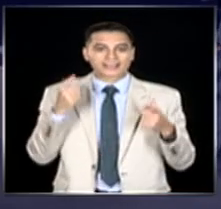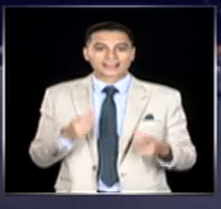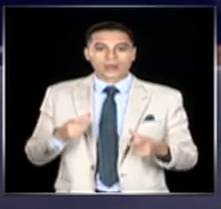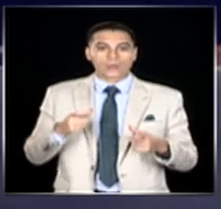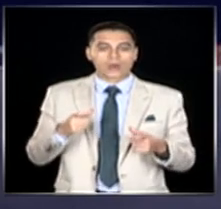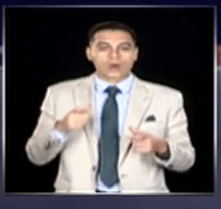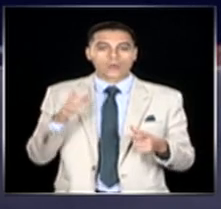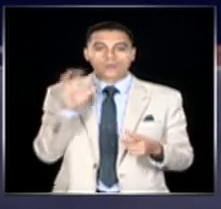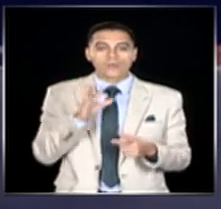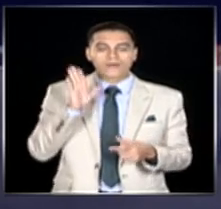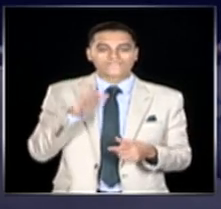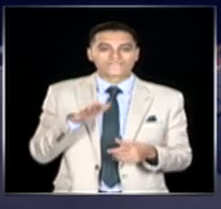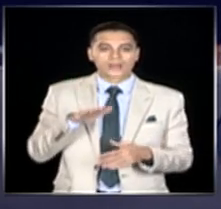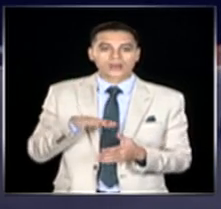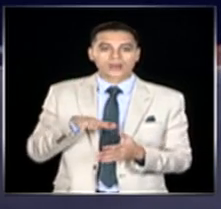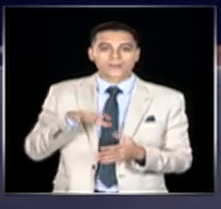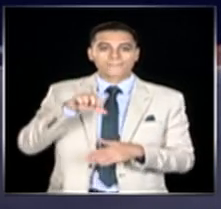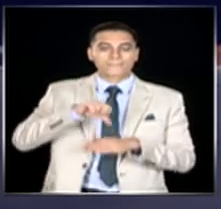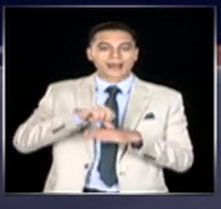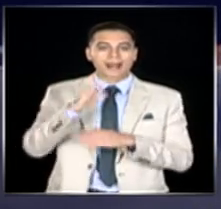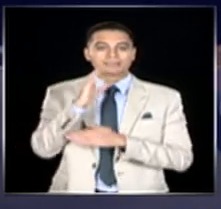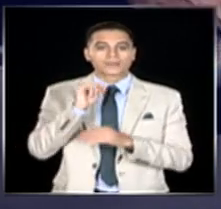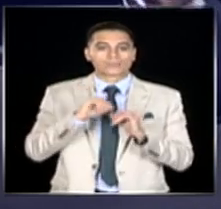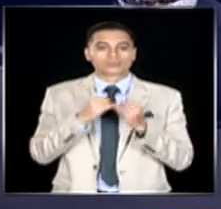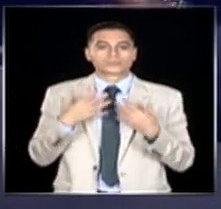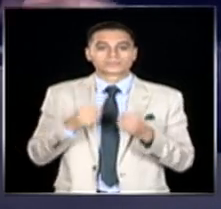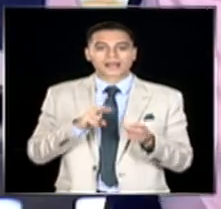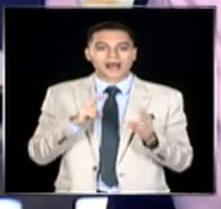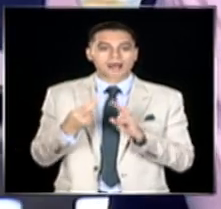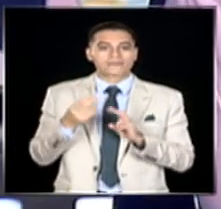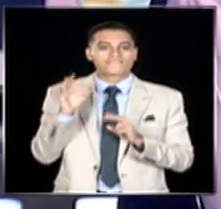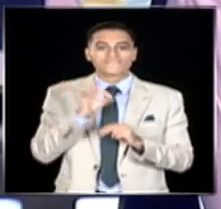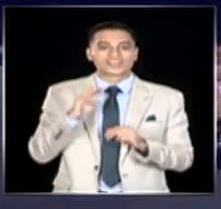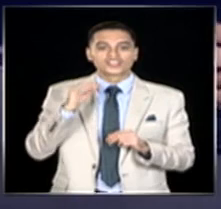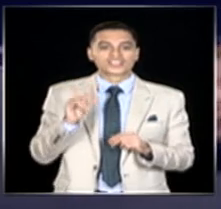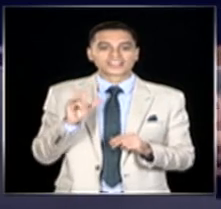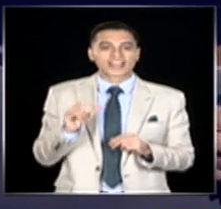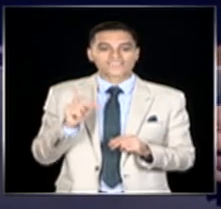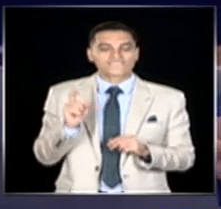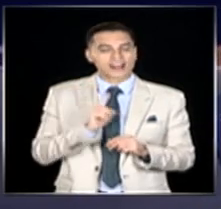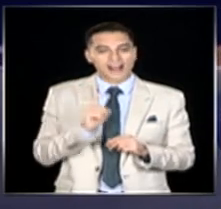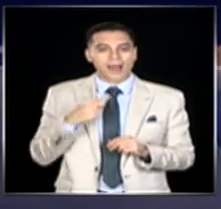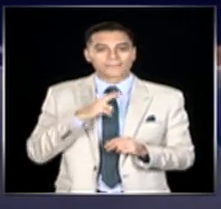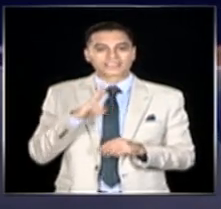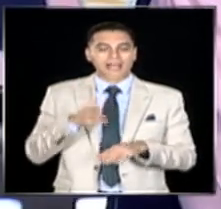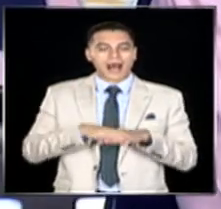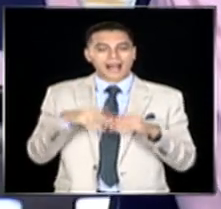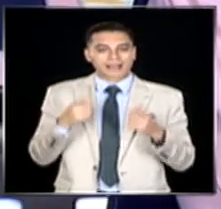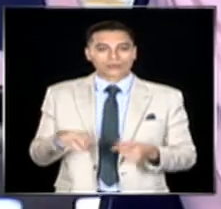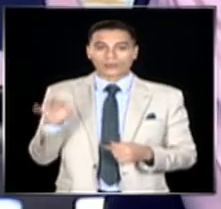اوروبيه يقع المقر الرئيسي لمنظمه الصحه العالميه؟ مش في جنيف، لان احنا بنسال عن